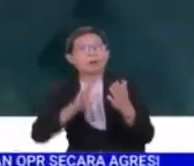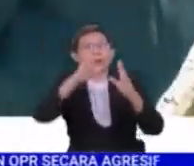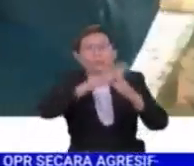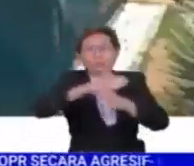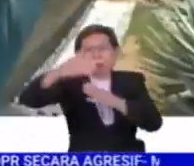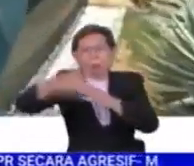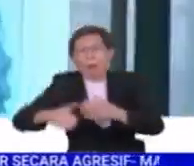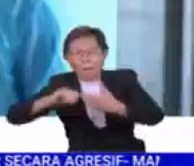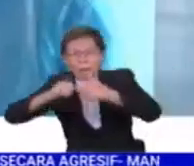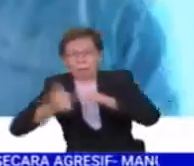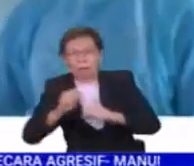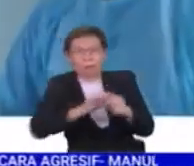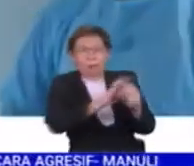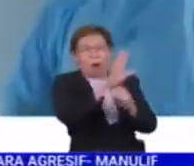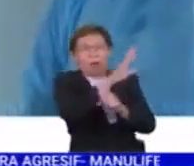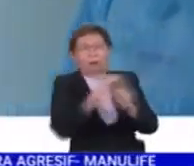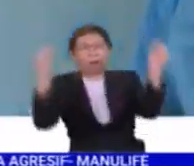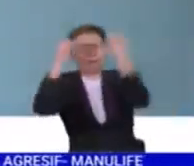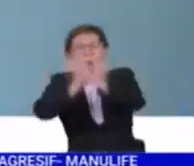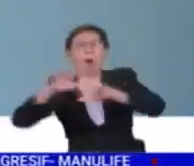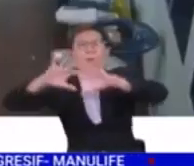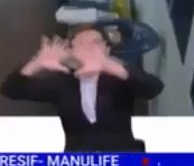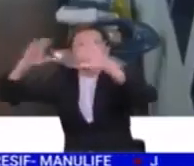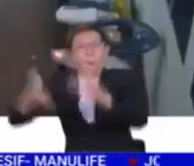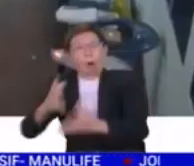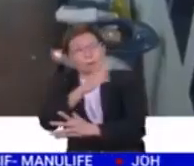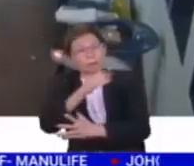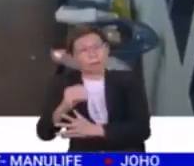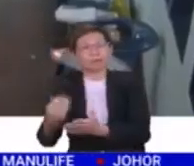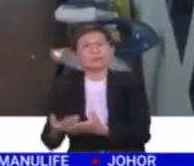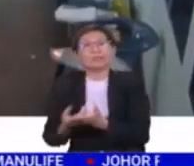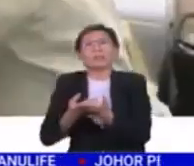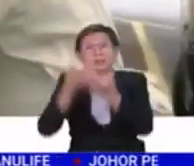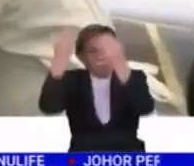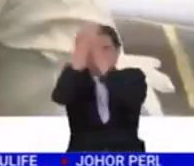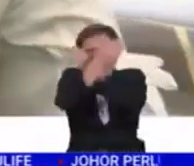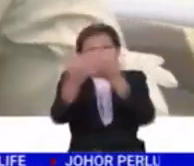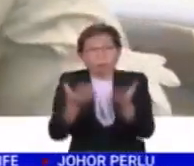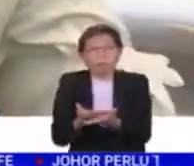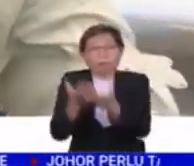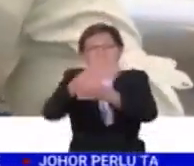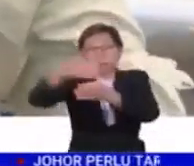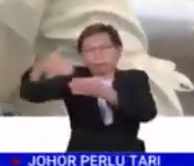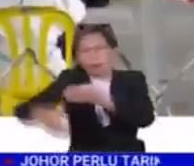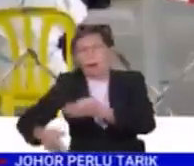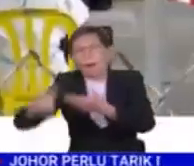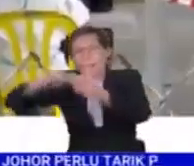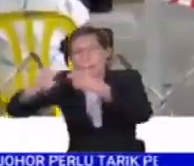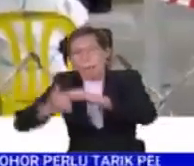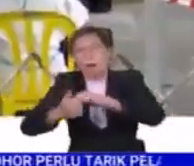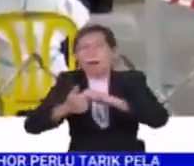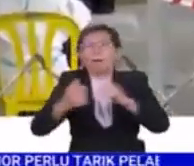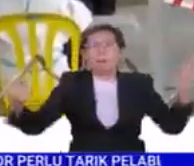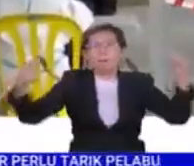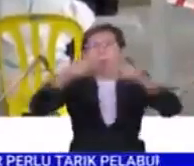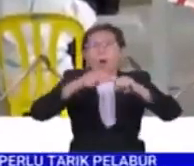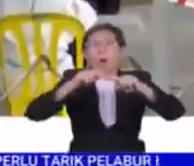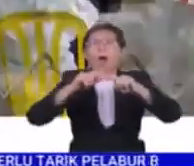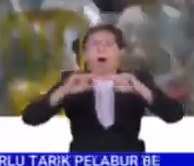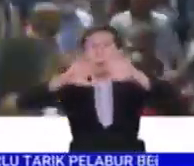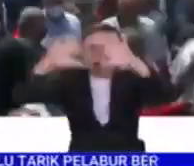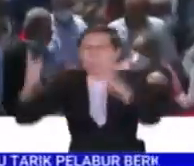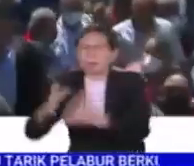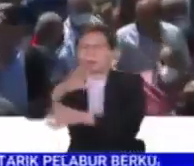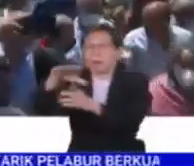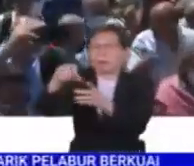pandemik covid-19 dan cabaran global selain mengetengahkan cadangan penyelesaian kepada konflik antarabangsa terutamanya